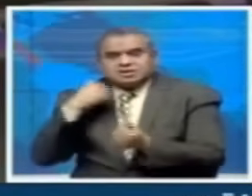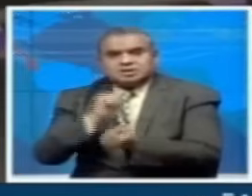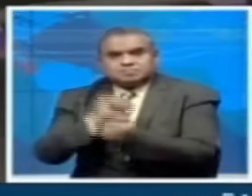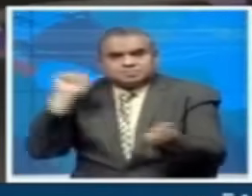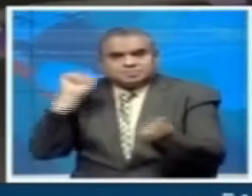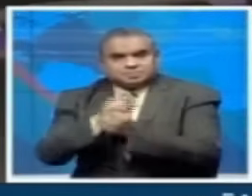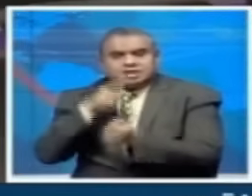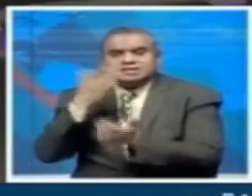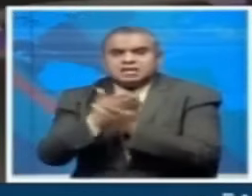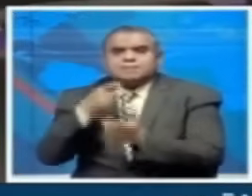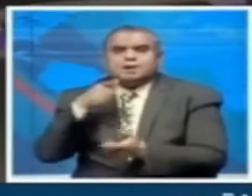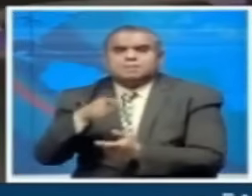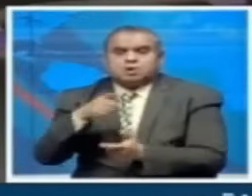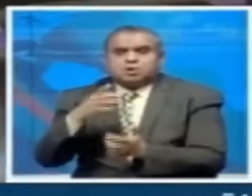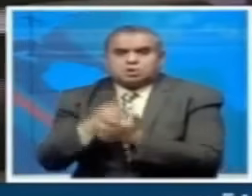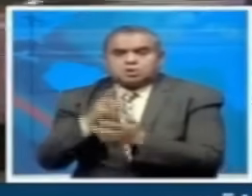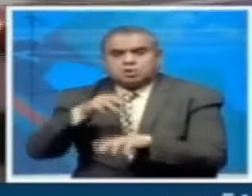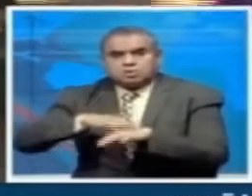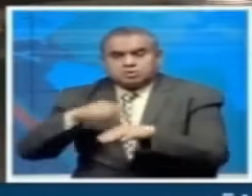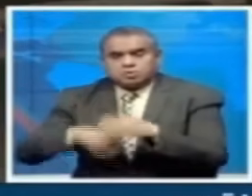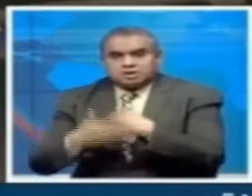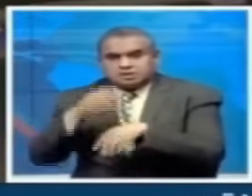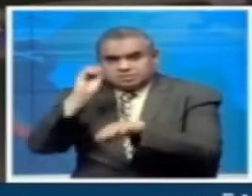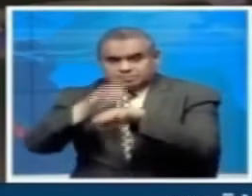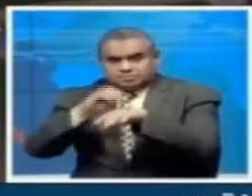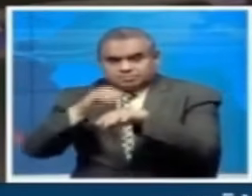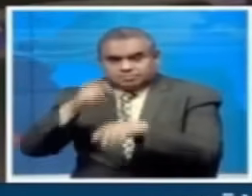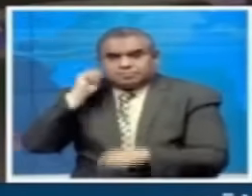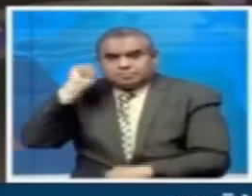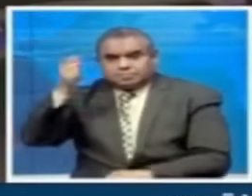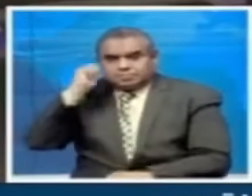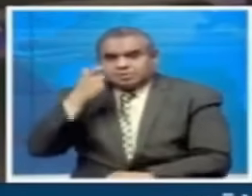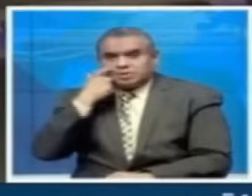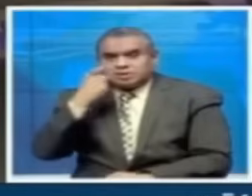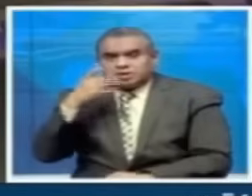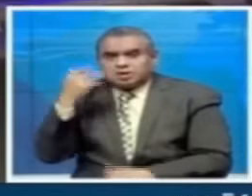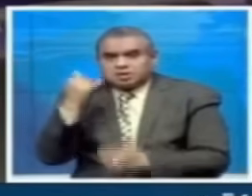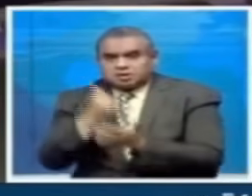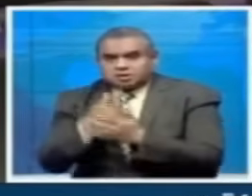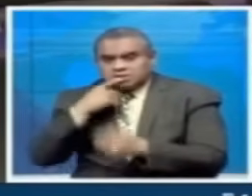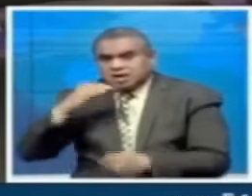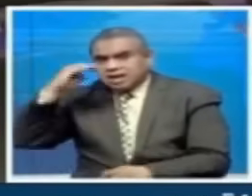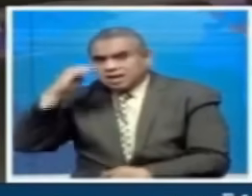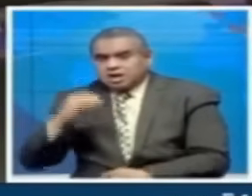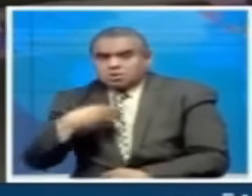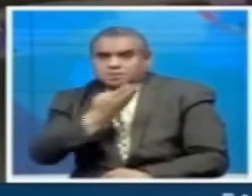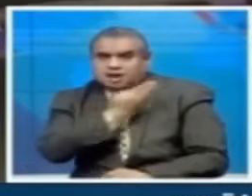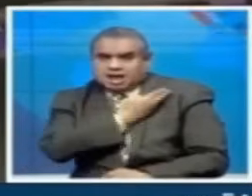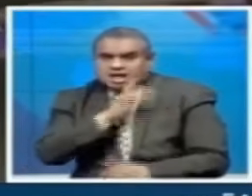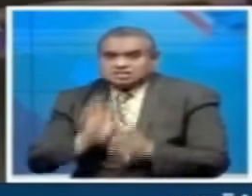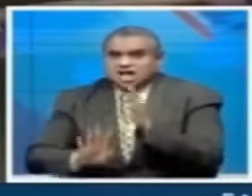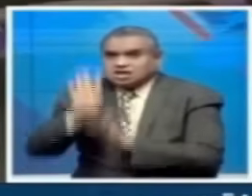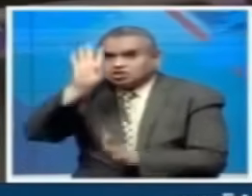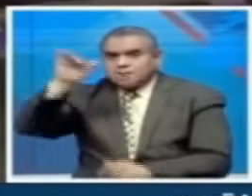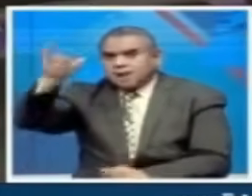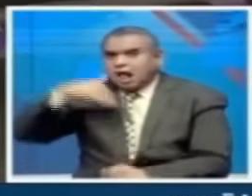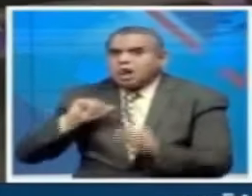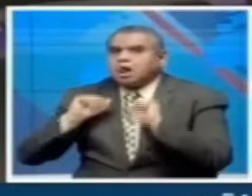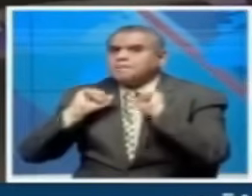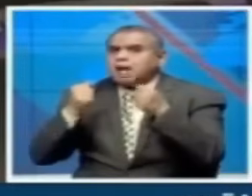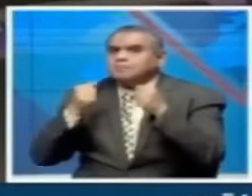وكان هناك بعض التحذيرات عن وجود قوافل تتجه من جنوب غزة إلى الشمال.